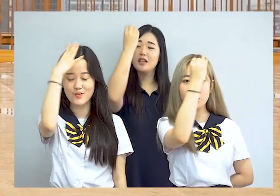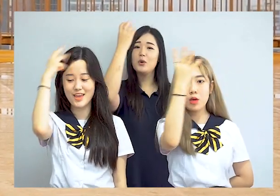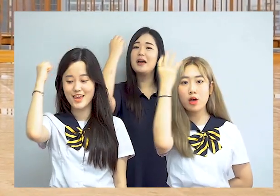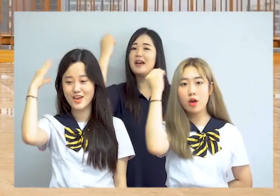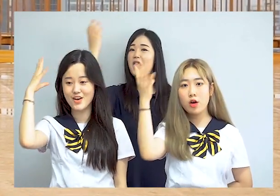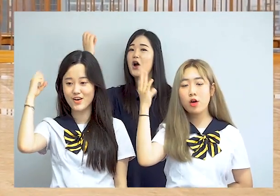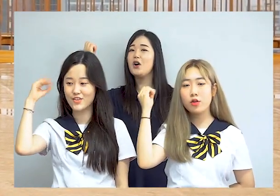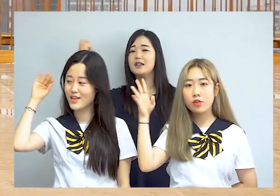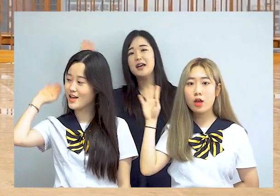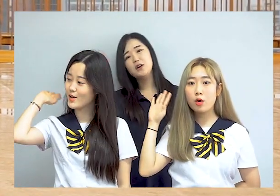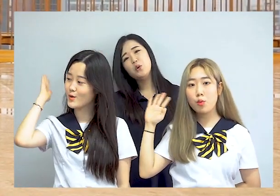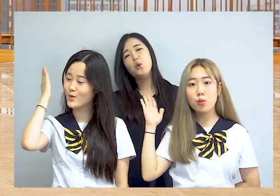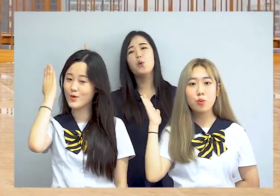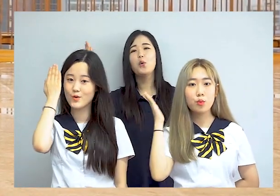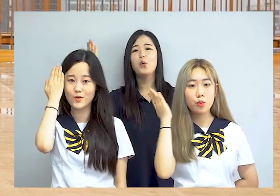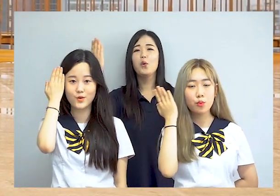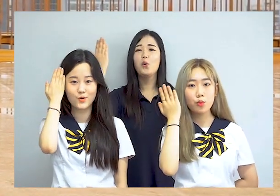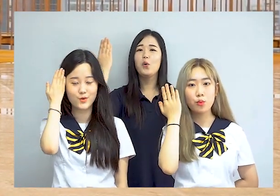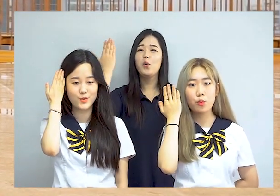별이